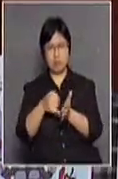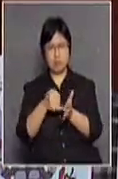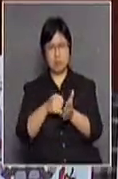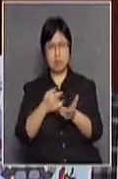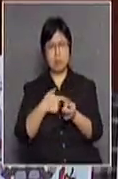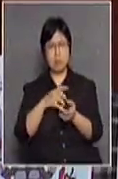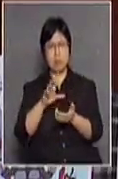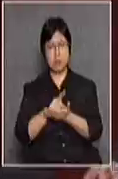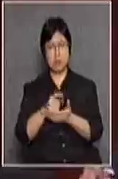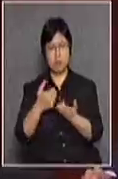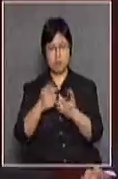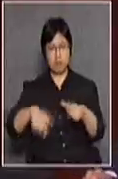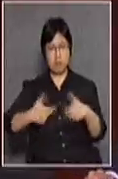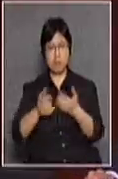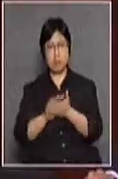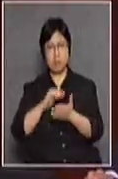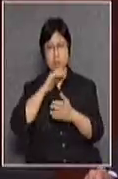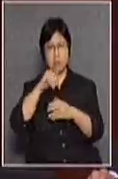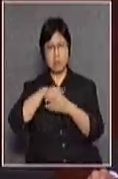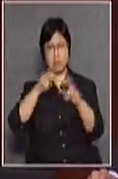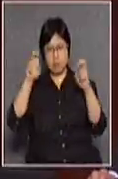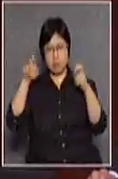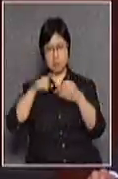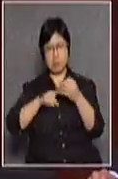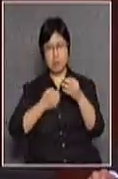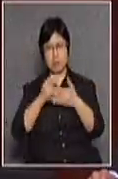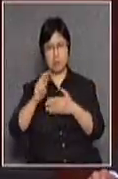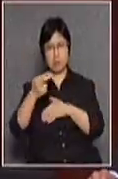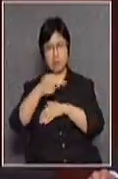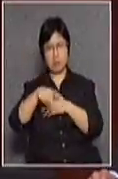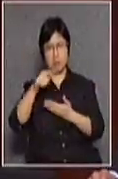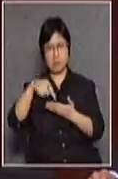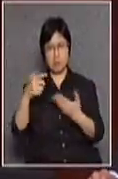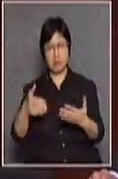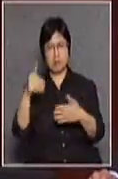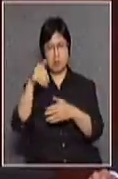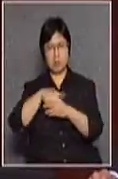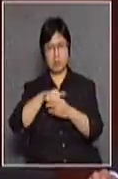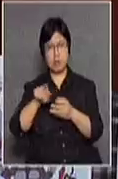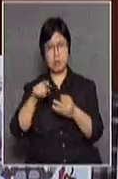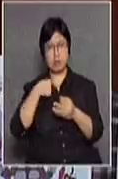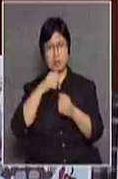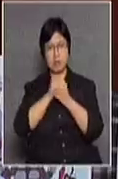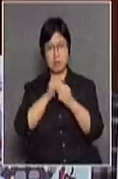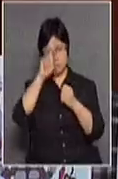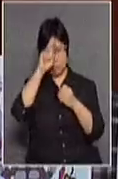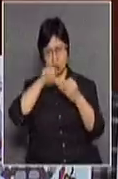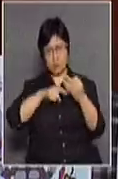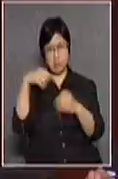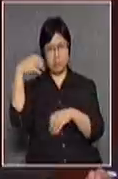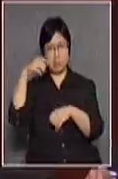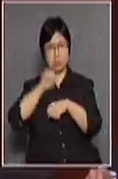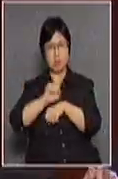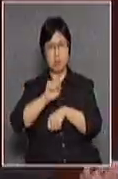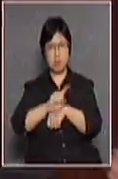算開支。 現在各位提出的待決議題是陳志全議員動議修正案，予以通過。現在付諸表決。陳志全議員要求記名表決，表決鐘響